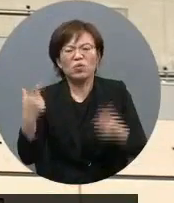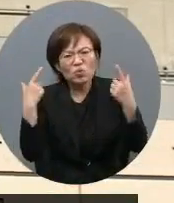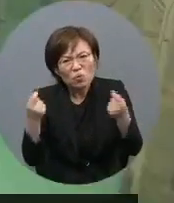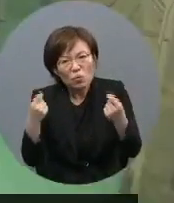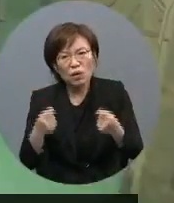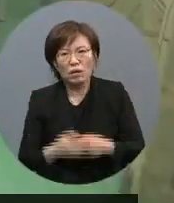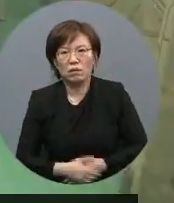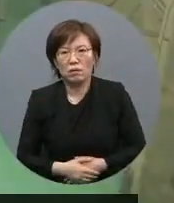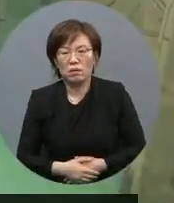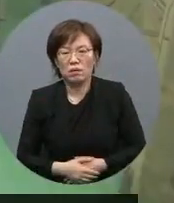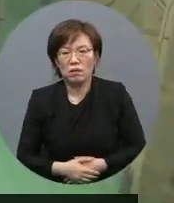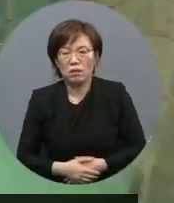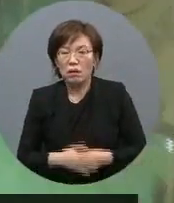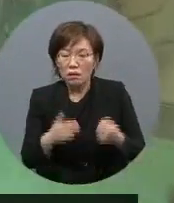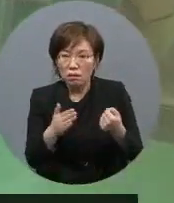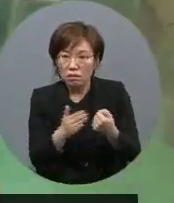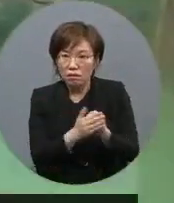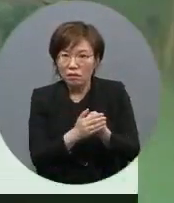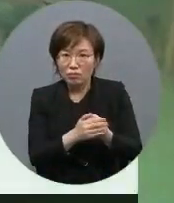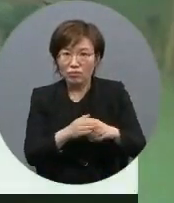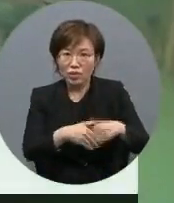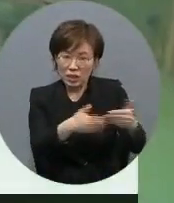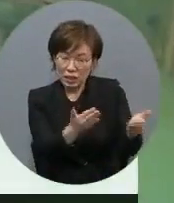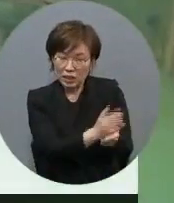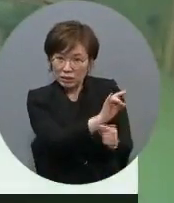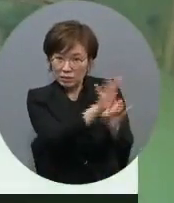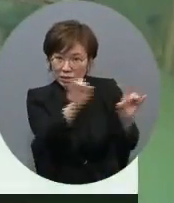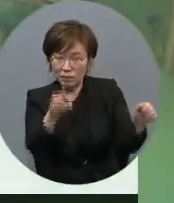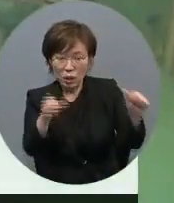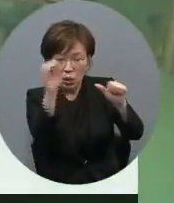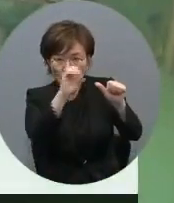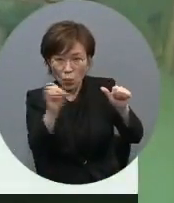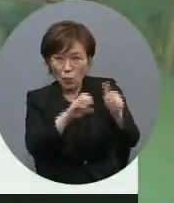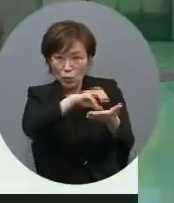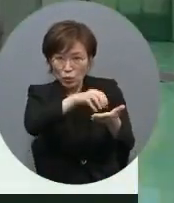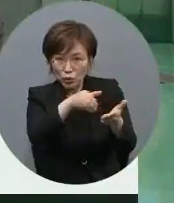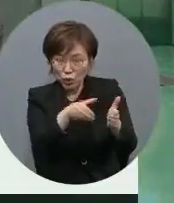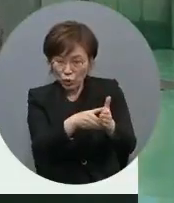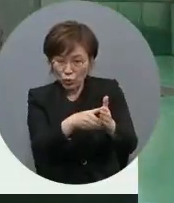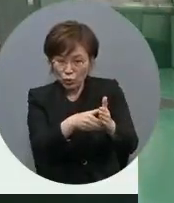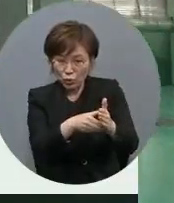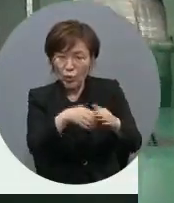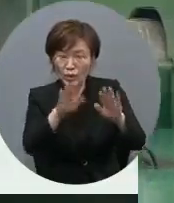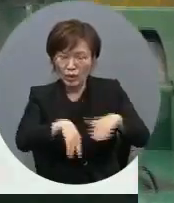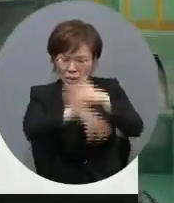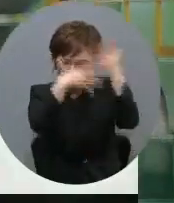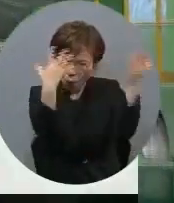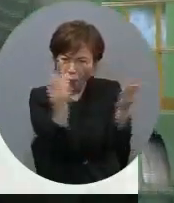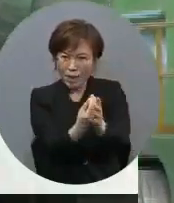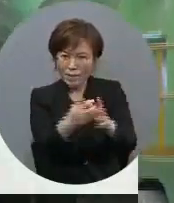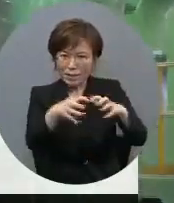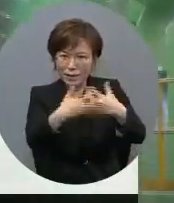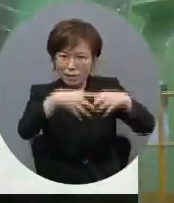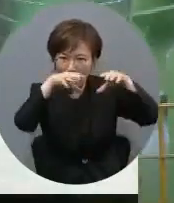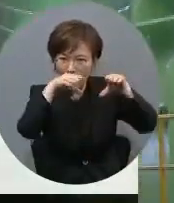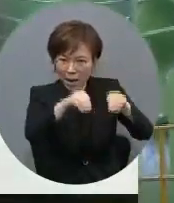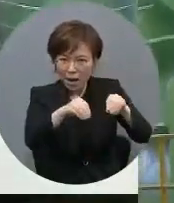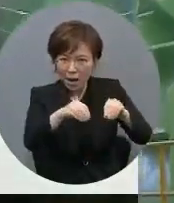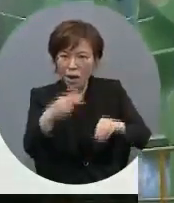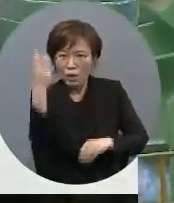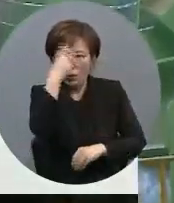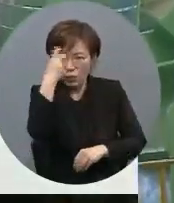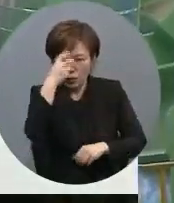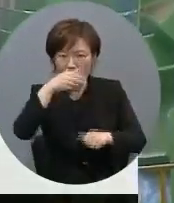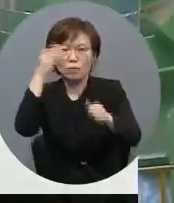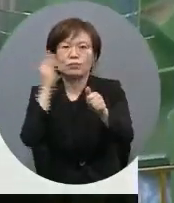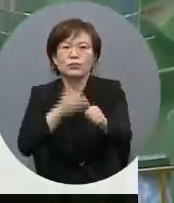발단이었습니다. 이 때문에 탈핵 단체는 현재 5%인 원자로 출력을 완전 정지하고 전면 조사에